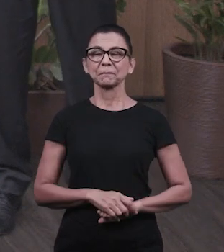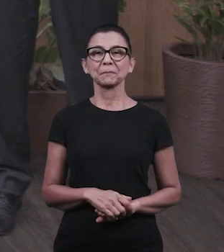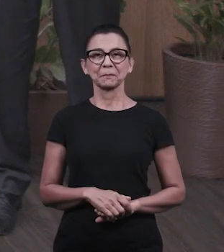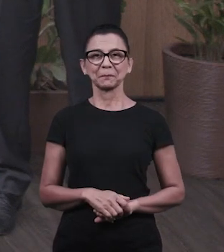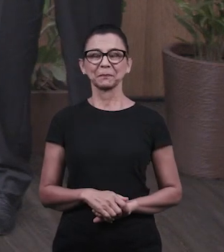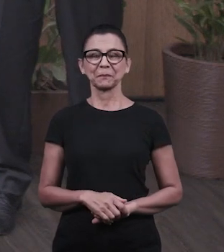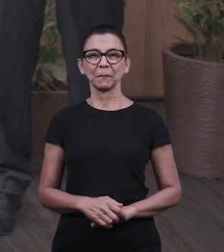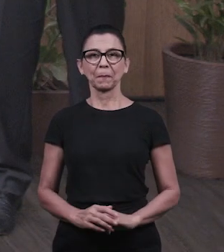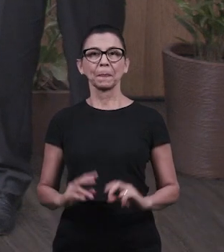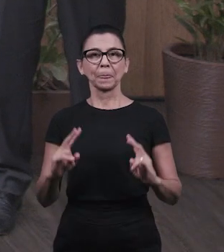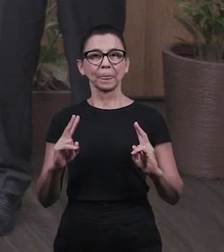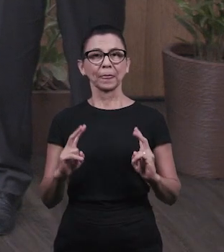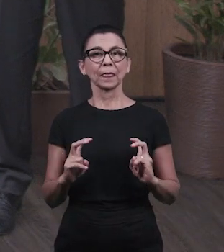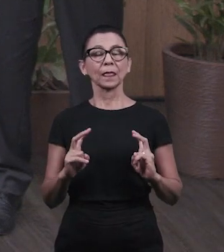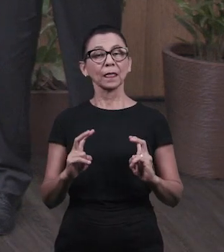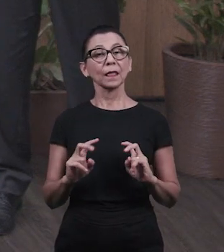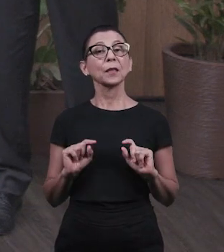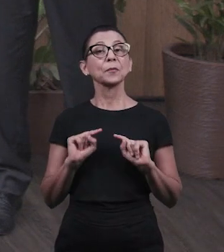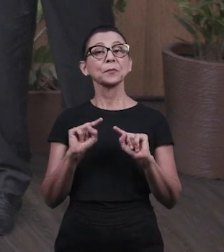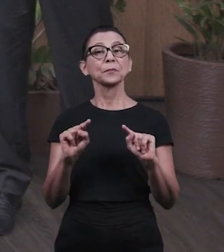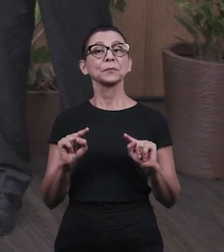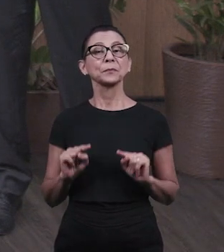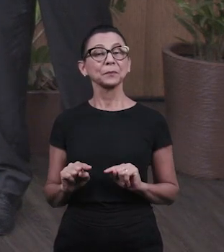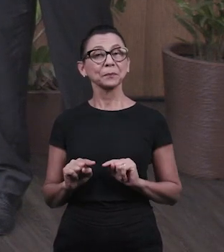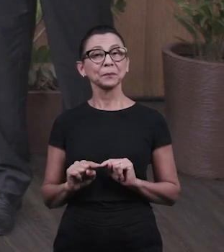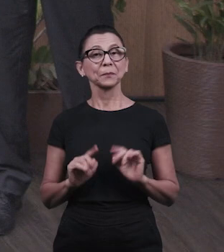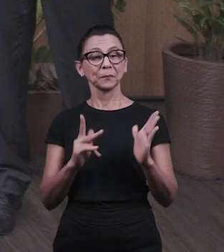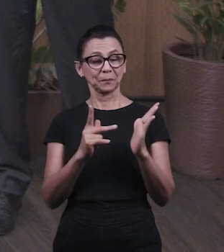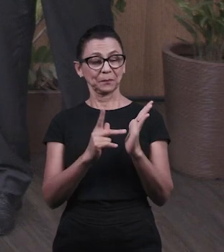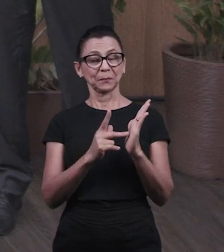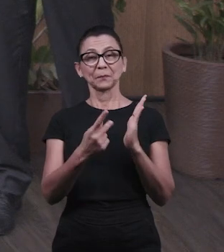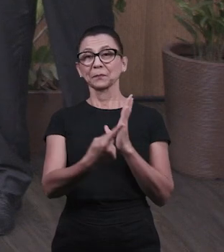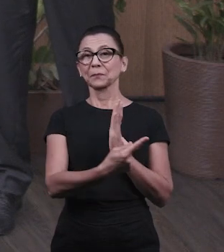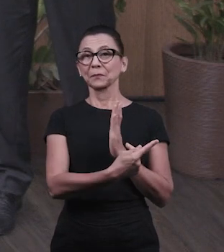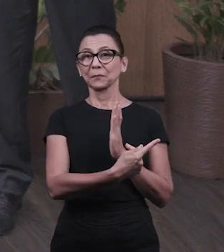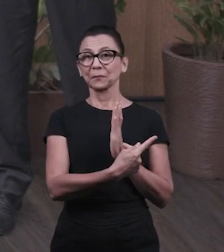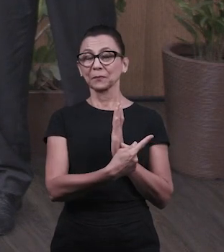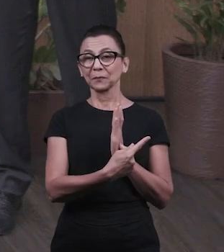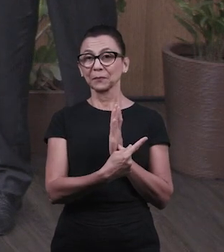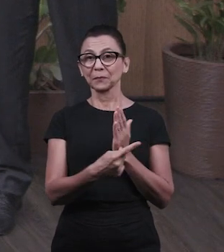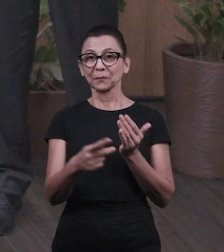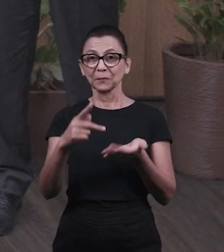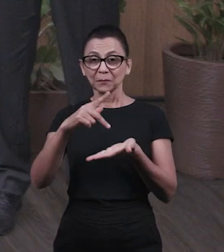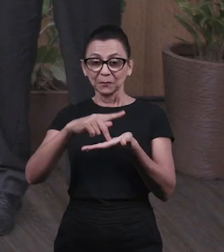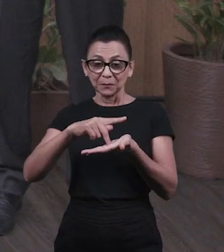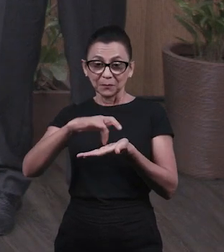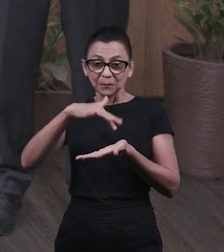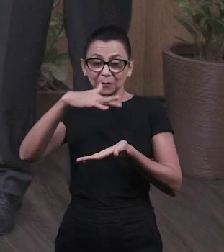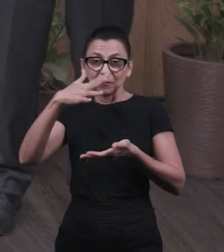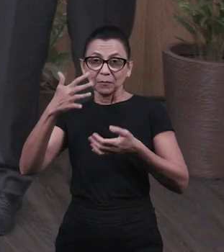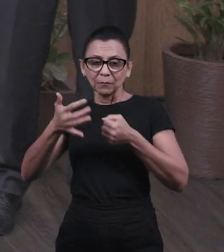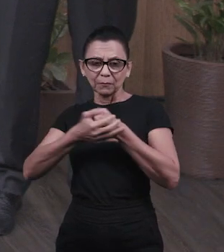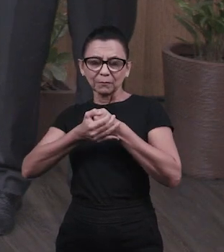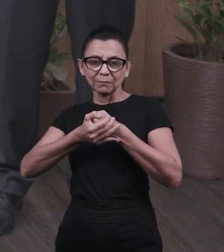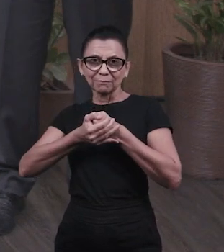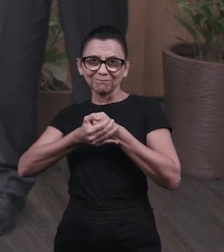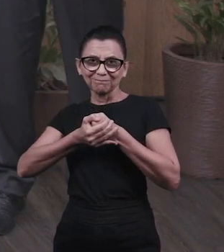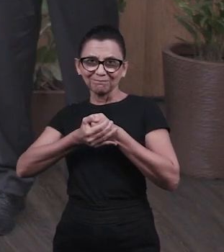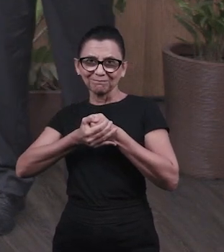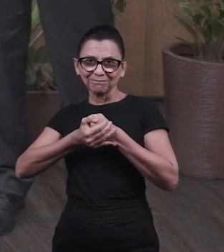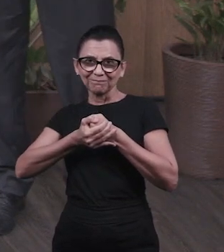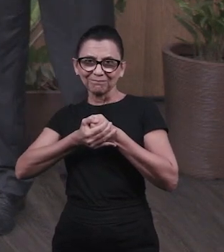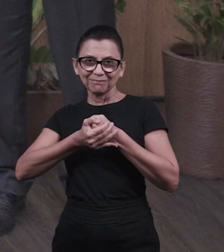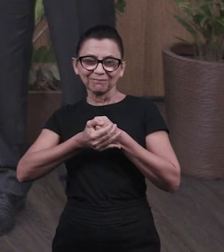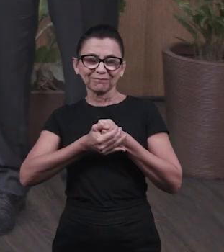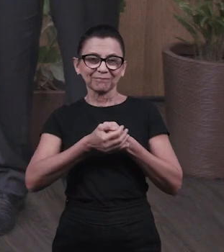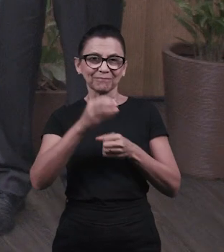темой будет притча о сокрытом сокровище, спрятанном сокровище, которое написано в Евангелии от